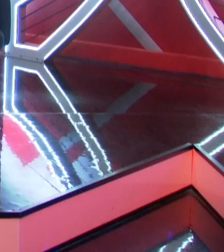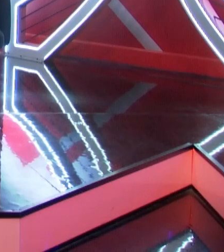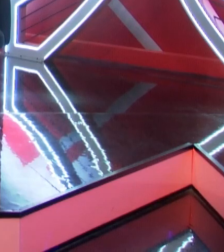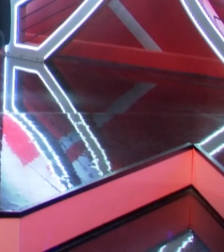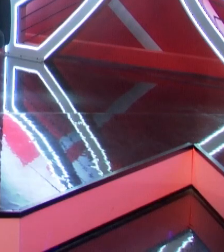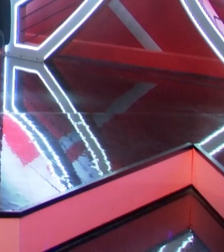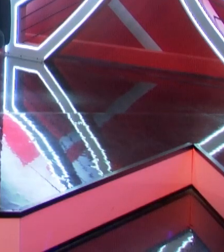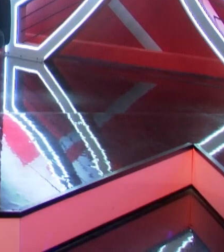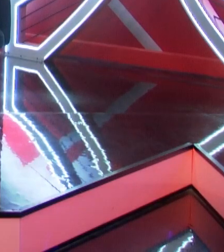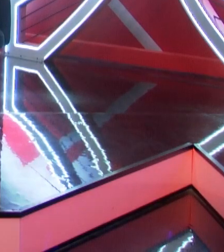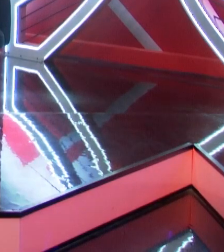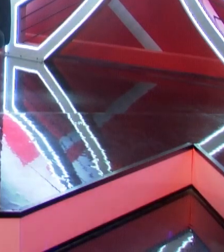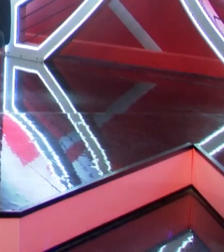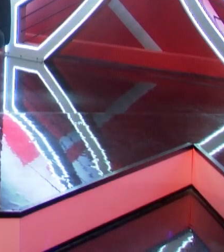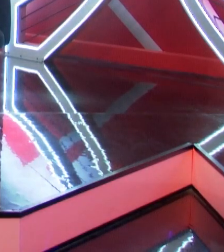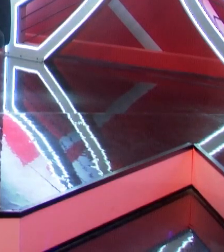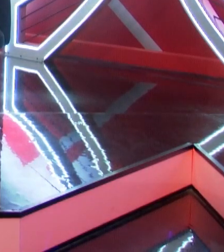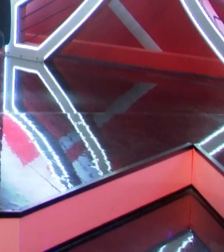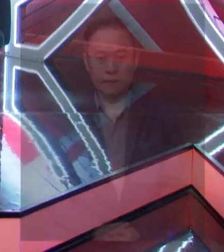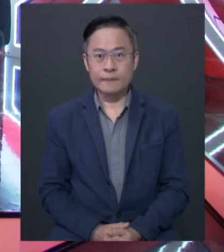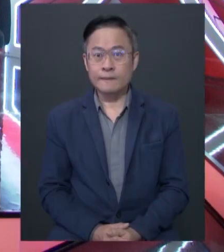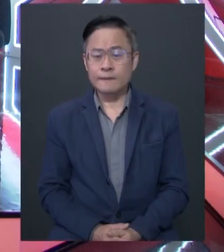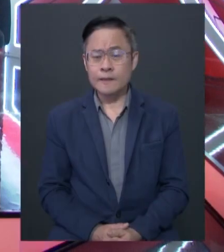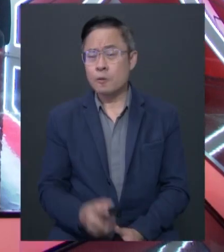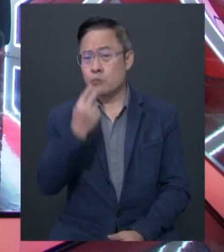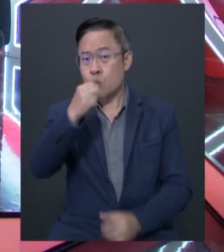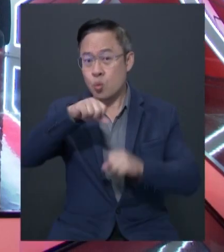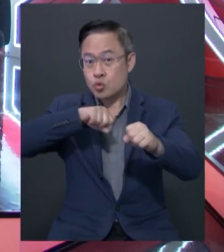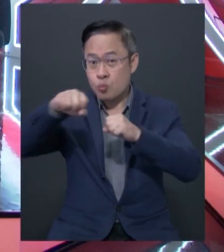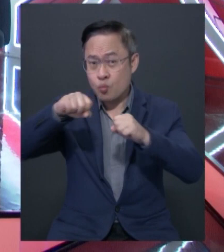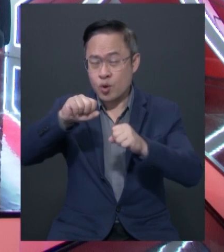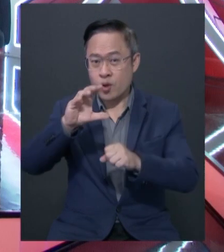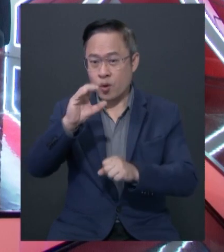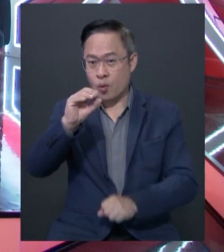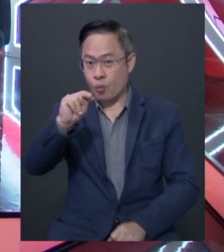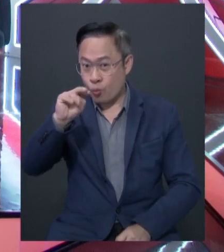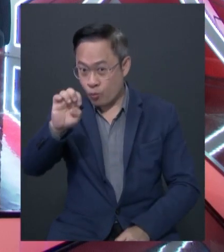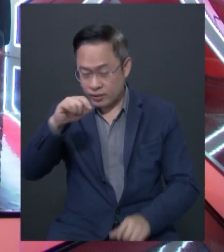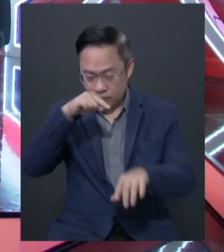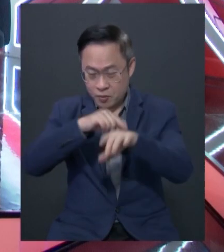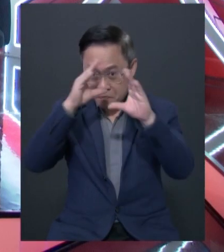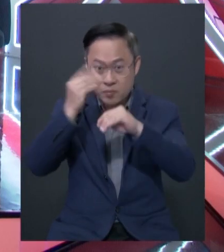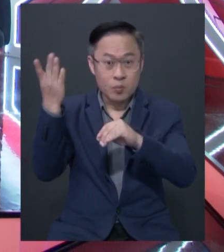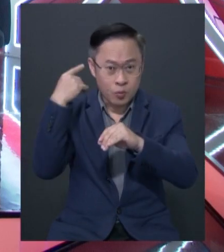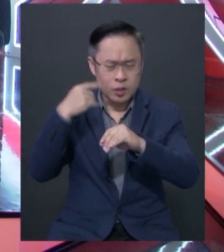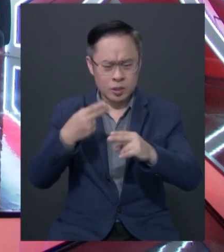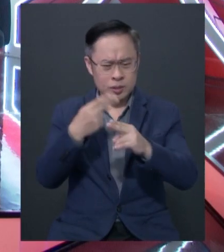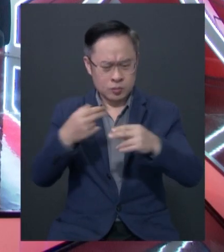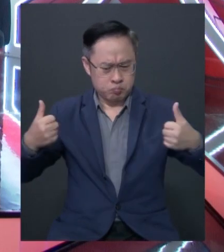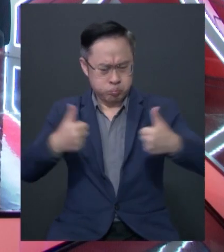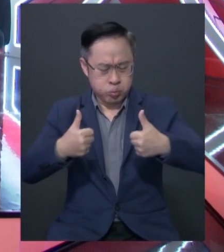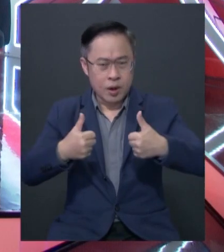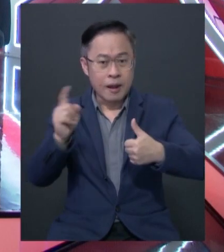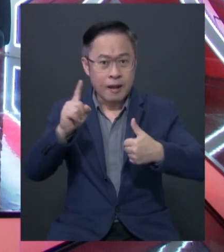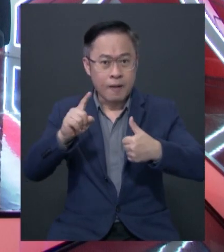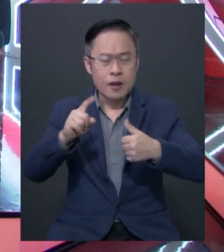กลับเข้าสู่สนามข่าวชาร์ปในช่วงนี้นะครับเรามาดูผลมวยวันลุมพินีเมื่อคืนนี้หน่อยนะครับคู่เอกครับดวงสมพงษ์เนี่ยก็เอาชนะคะแนนแบทแมน